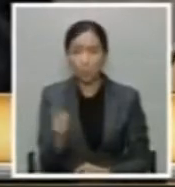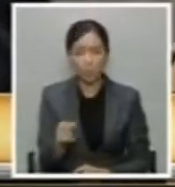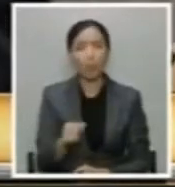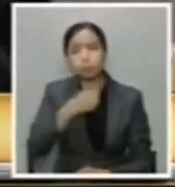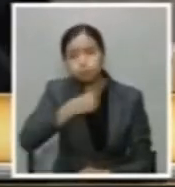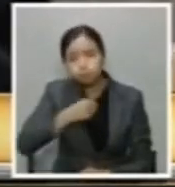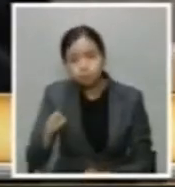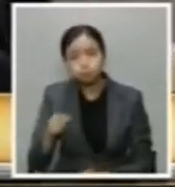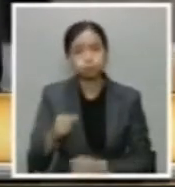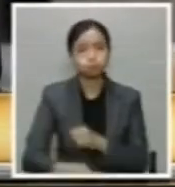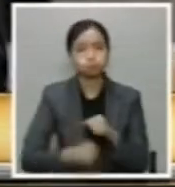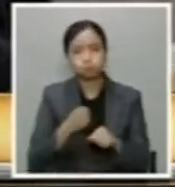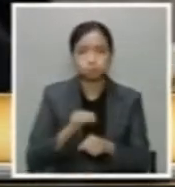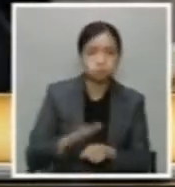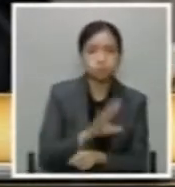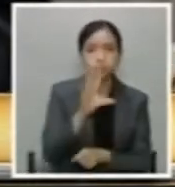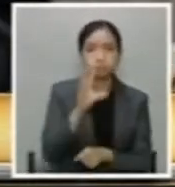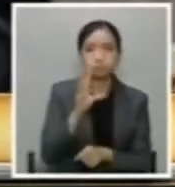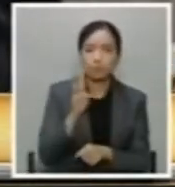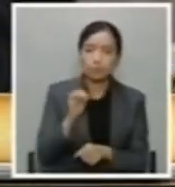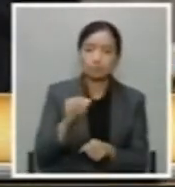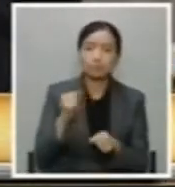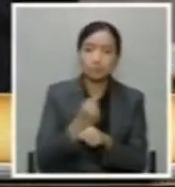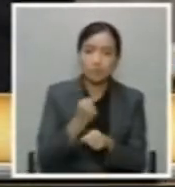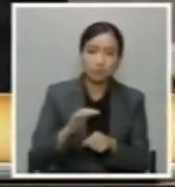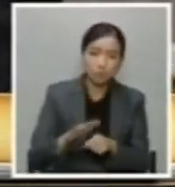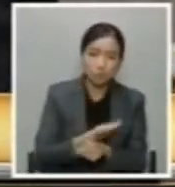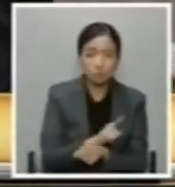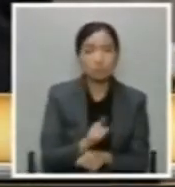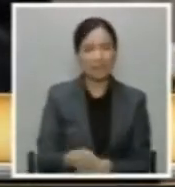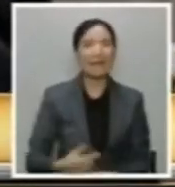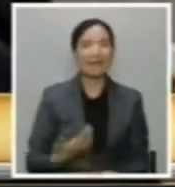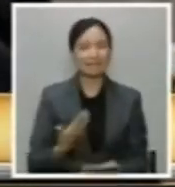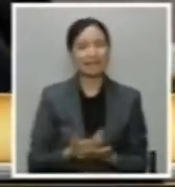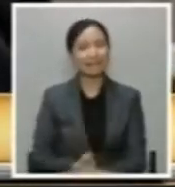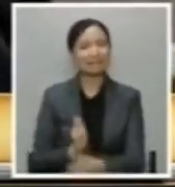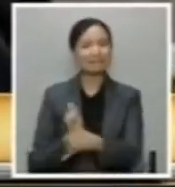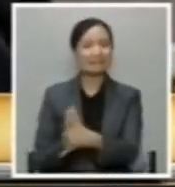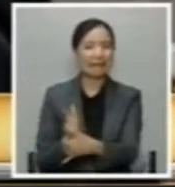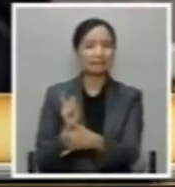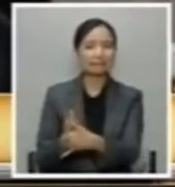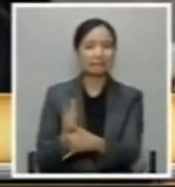นไทยทุกคนน่าจะมีรายได้อย่างน้อยประมาณเท่านั้นก็คือประมาณเท่ากับค่า